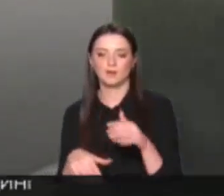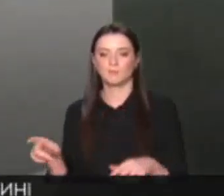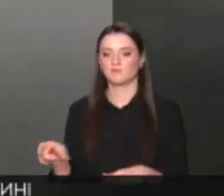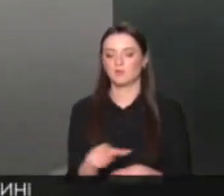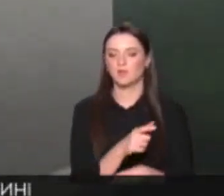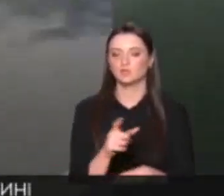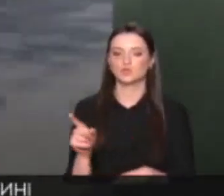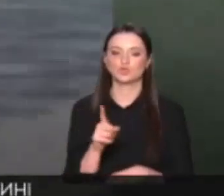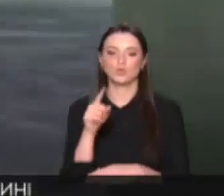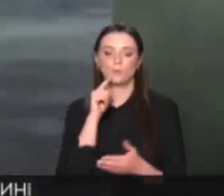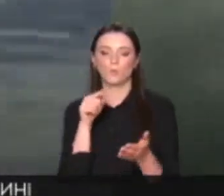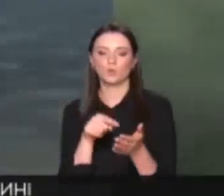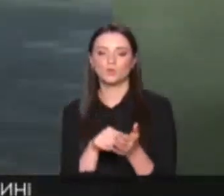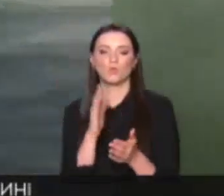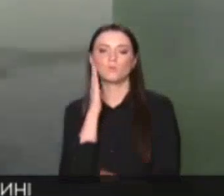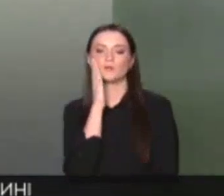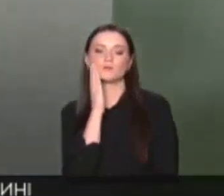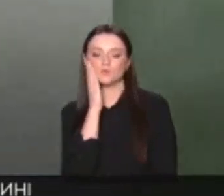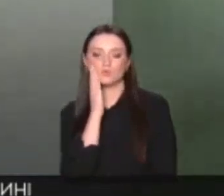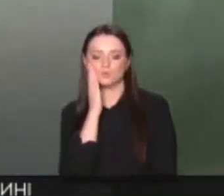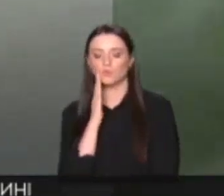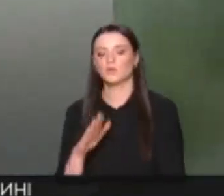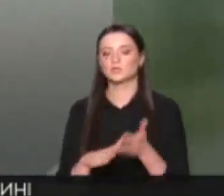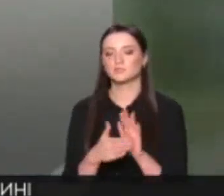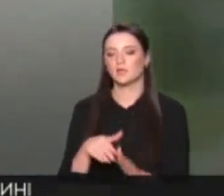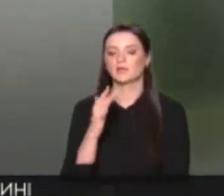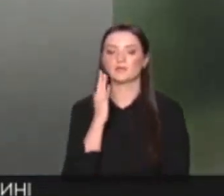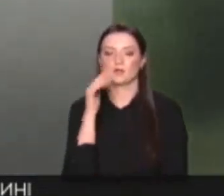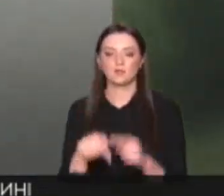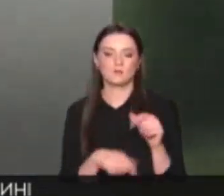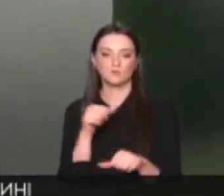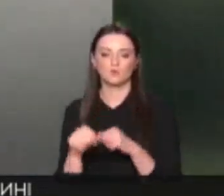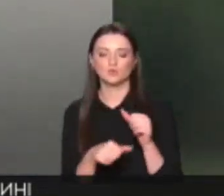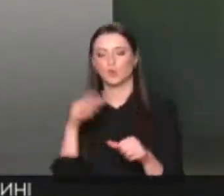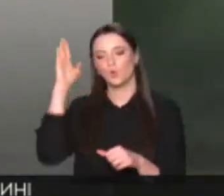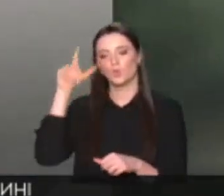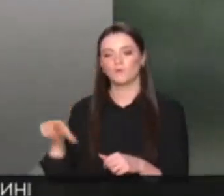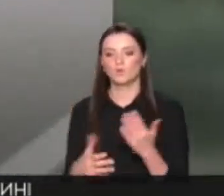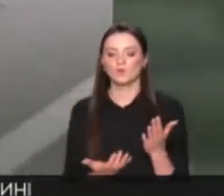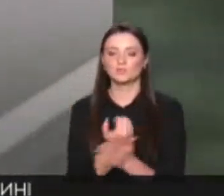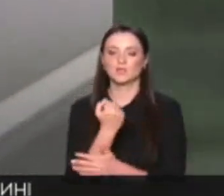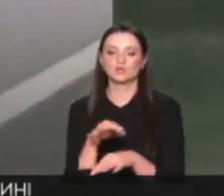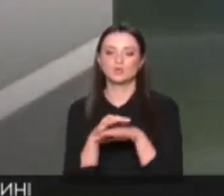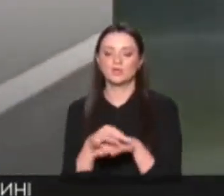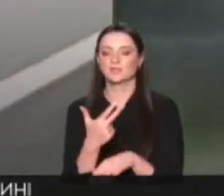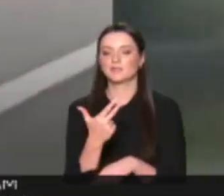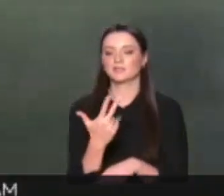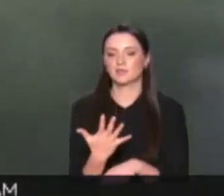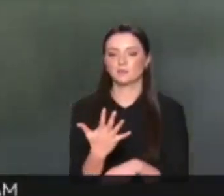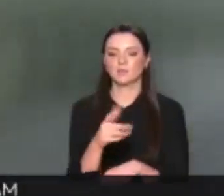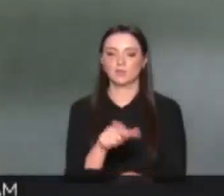аби потрапити у Румунію. Станом на травень цього року у водоймі знайшли тіла 35 осіб.